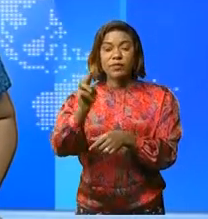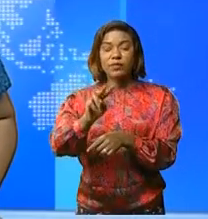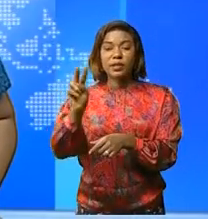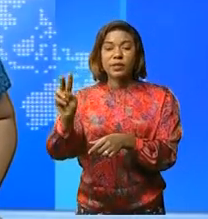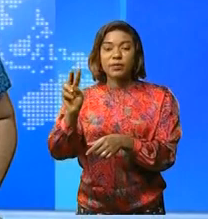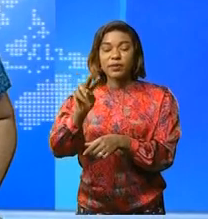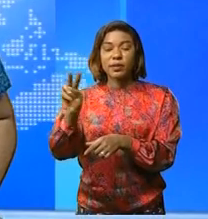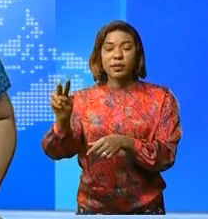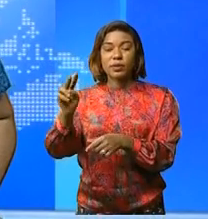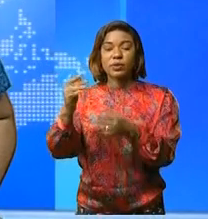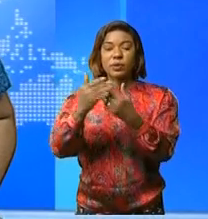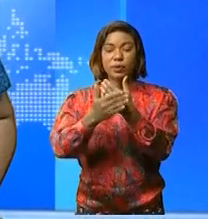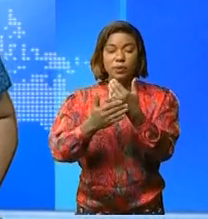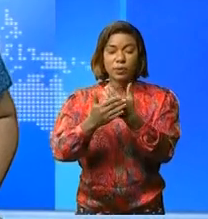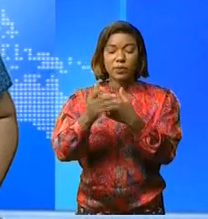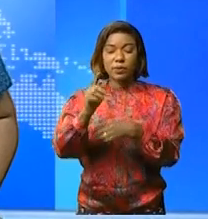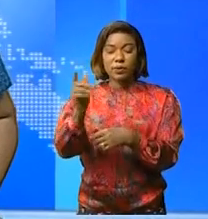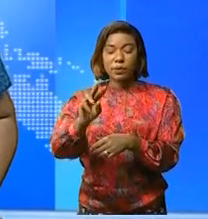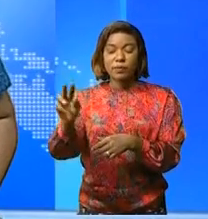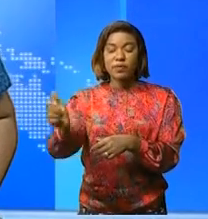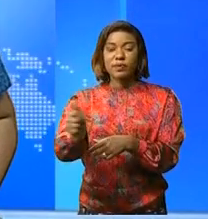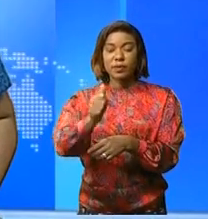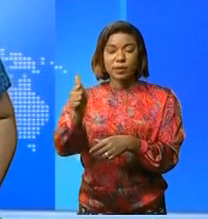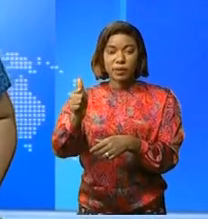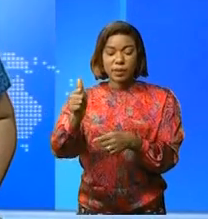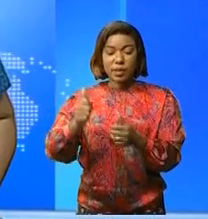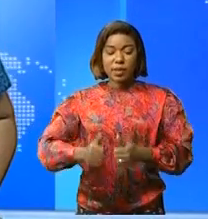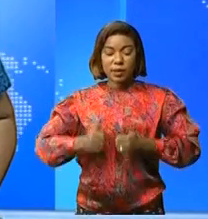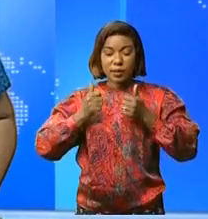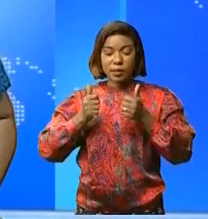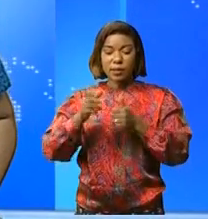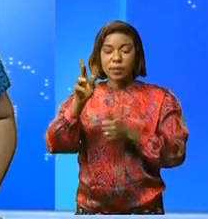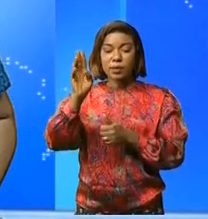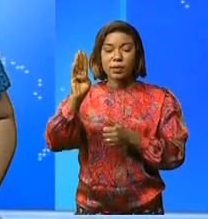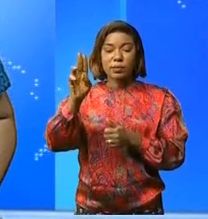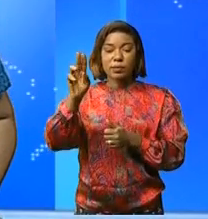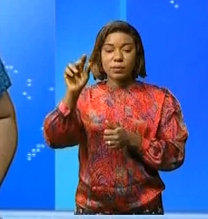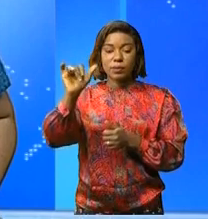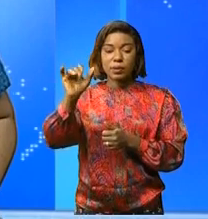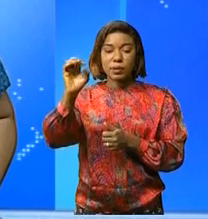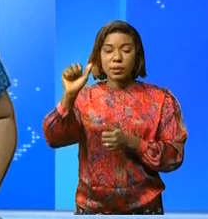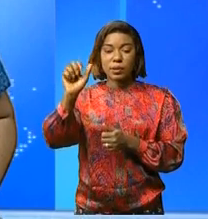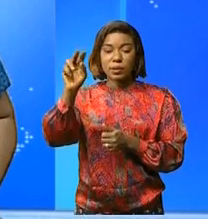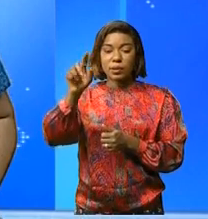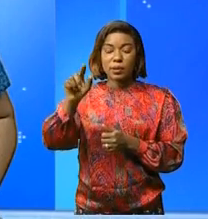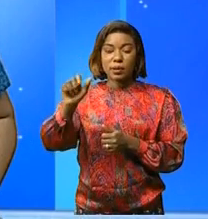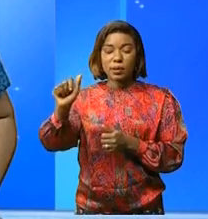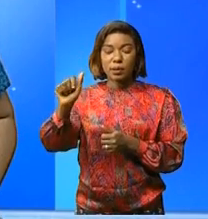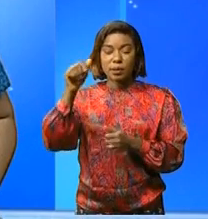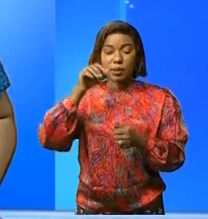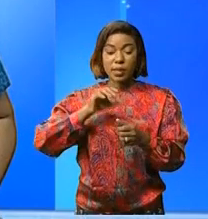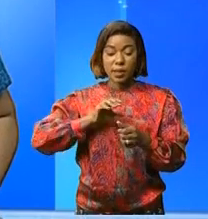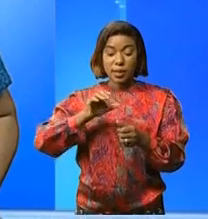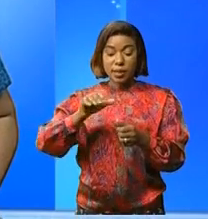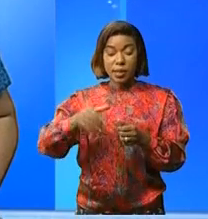son siège social situé au numéro 13 de l'avenue Bouyera, quartier Matongé, dans la commune de Kalamu, non